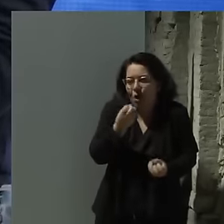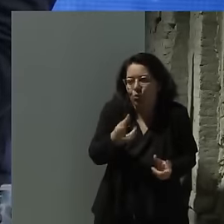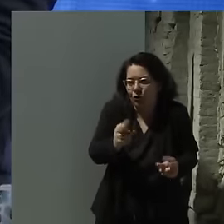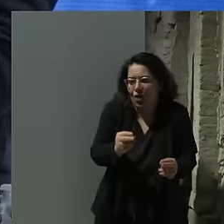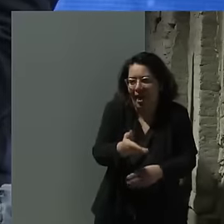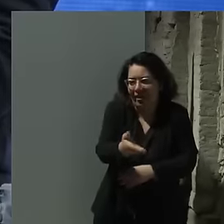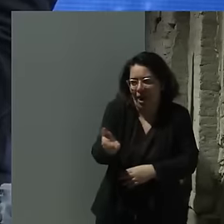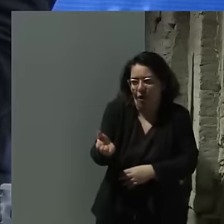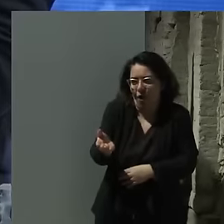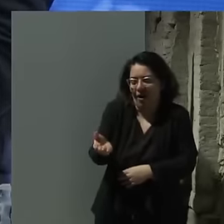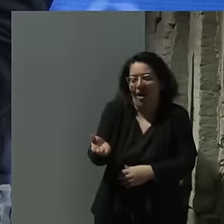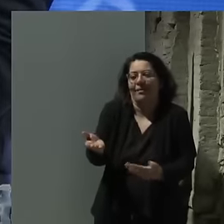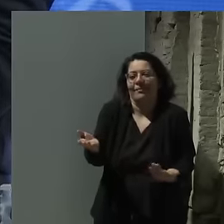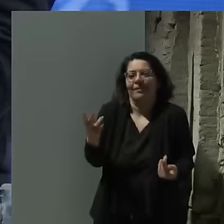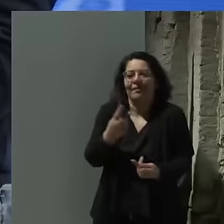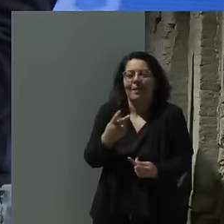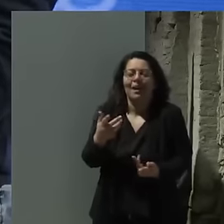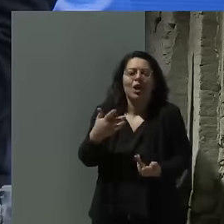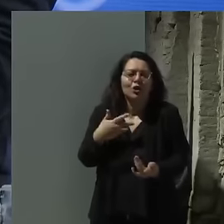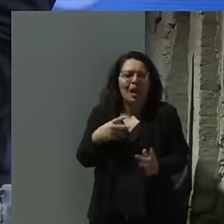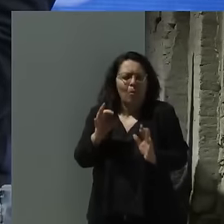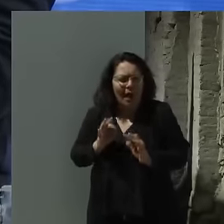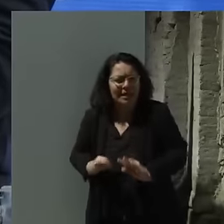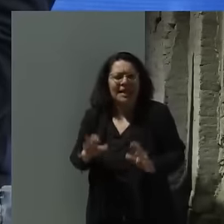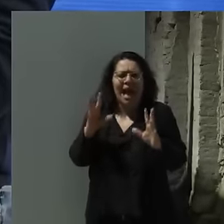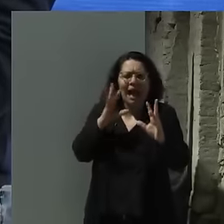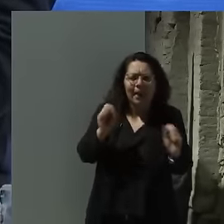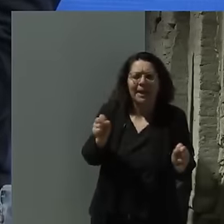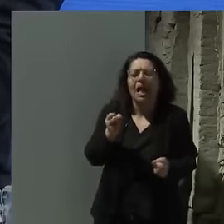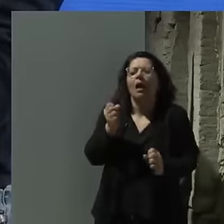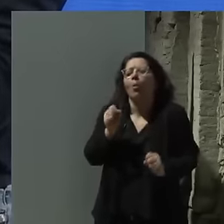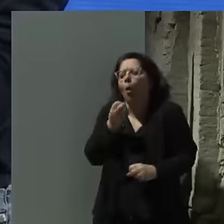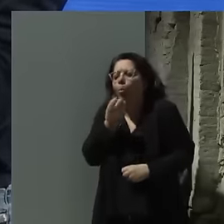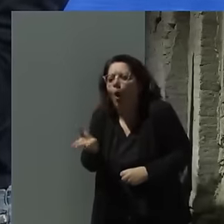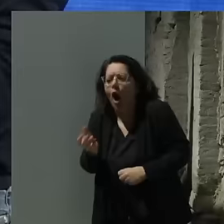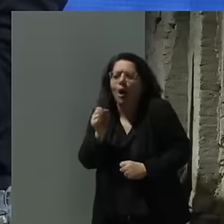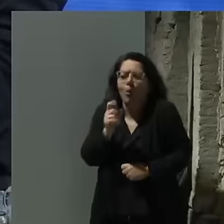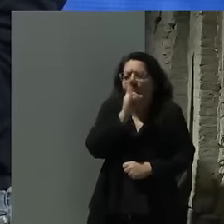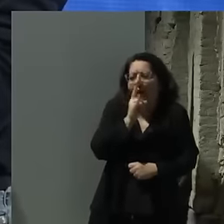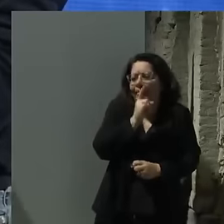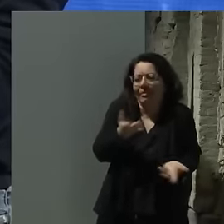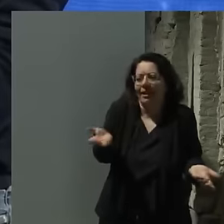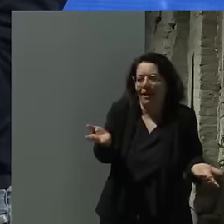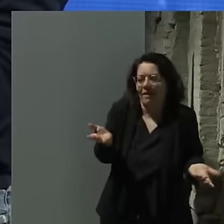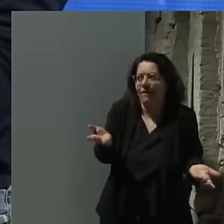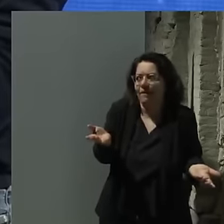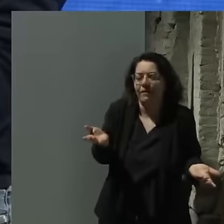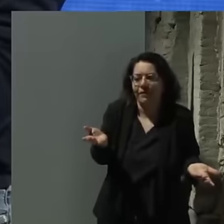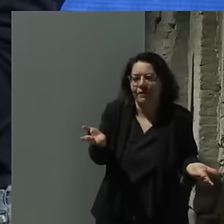solo nei film, c'è la polizia o i carabinieri buoni, c'è la polizia o i carabinieri cattivi. La storia di